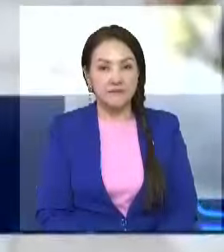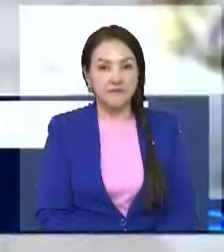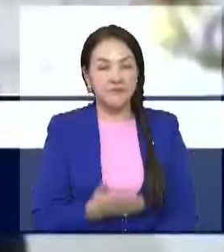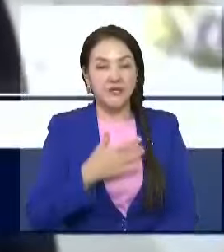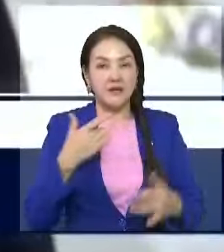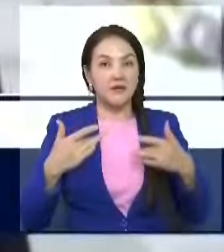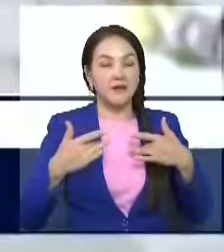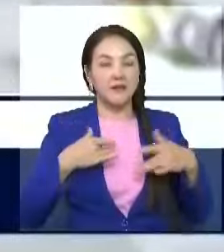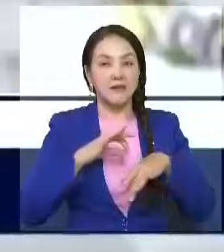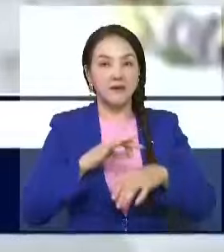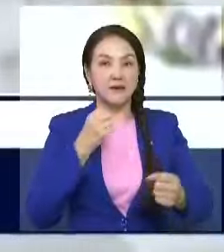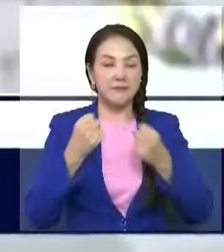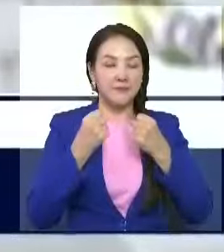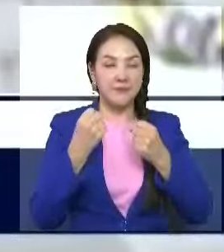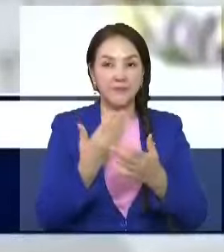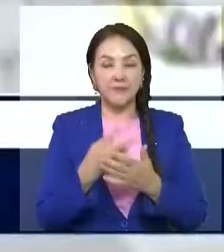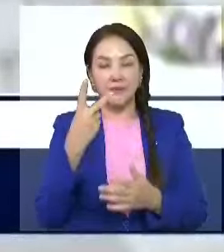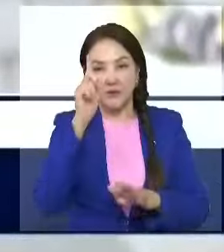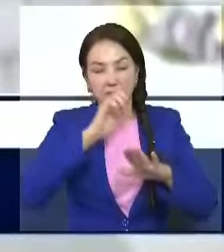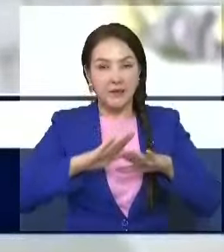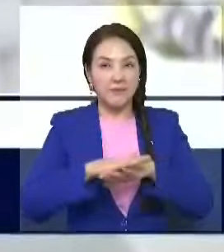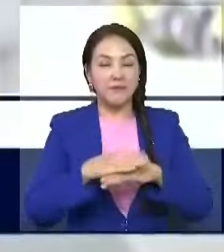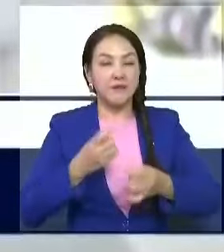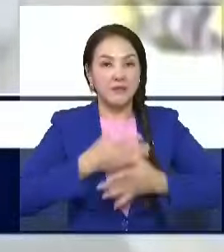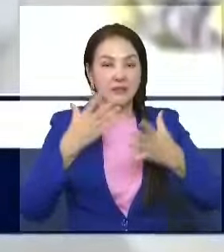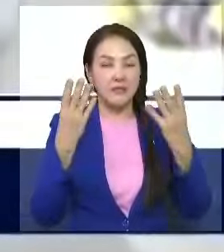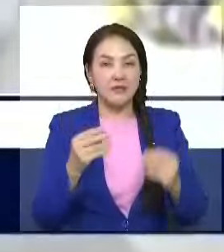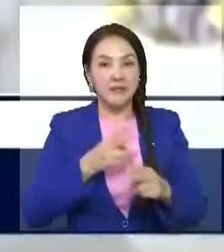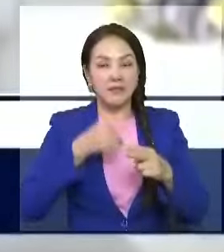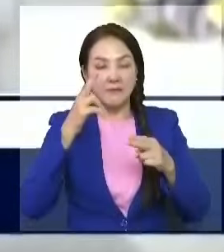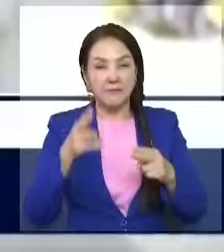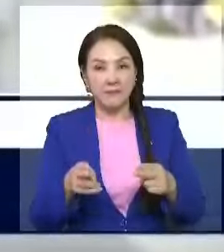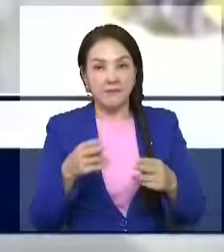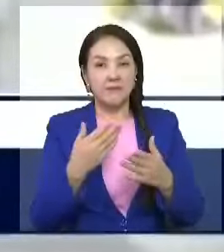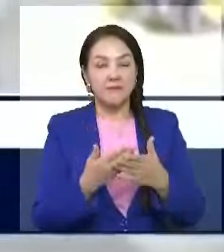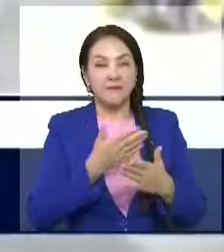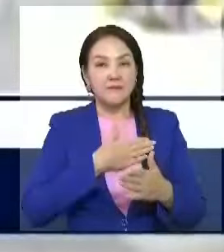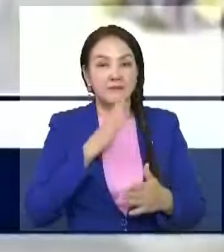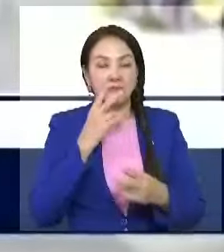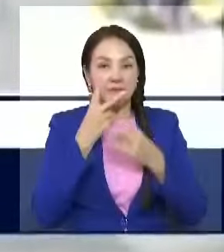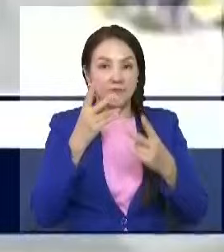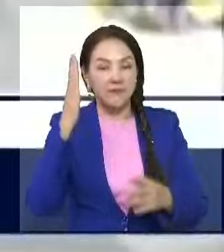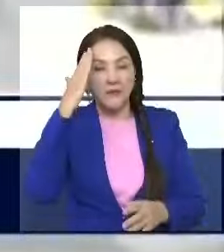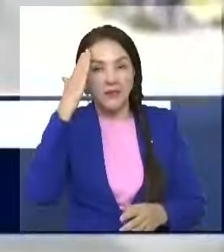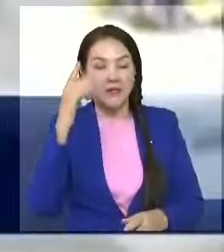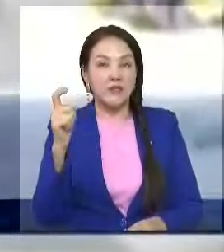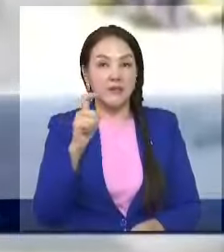Наш концерт проводился для укрепления взаимоотношений двух стран в рамках празднования Дня железнодорожника. Нам удалось показать таланты